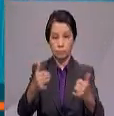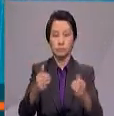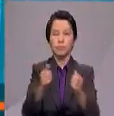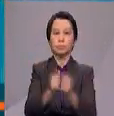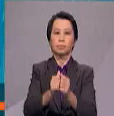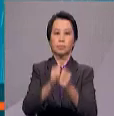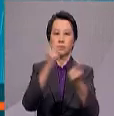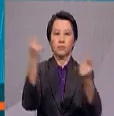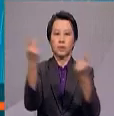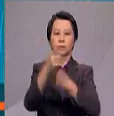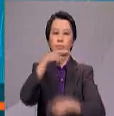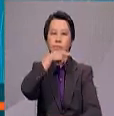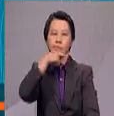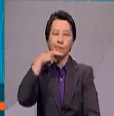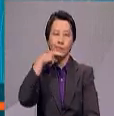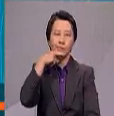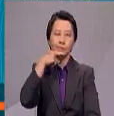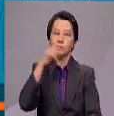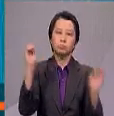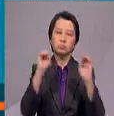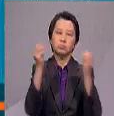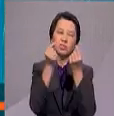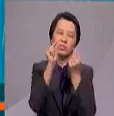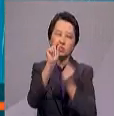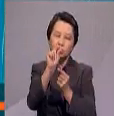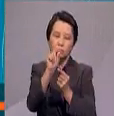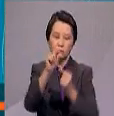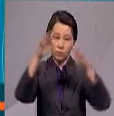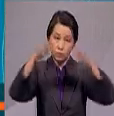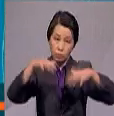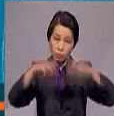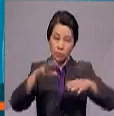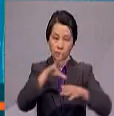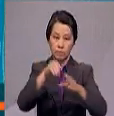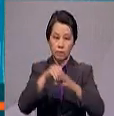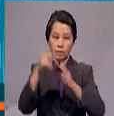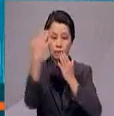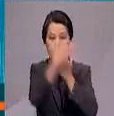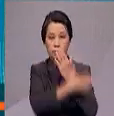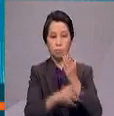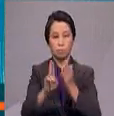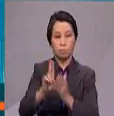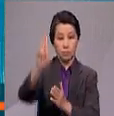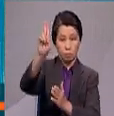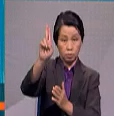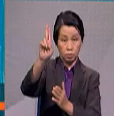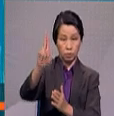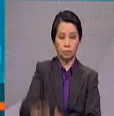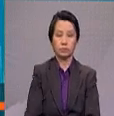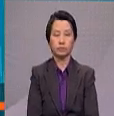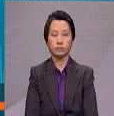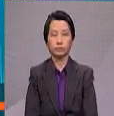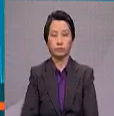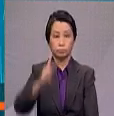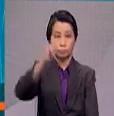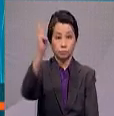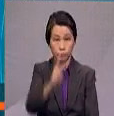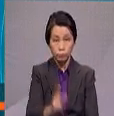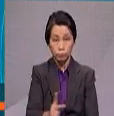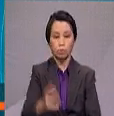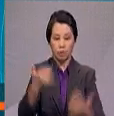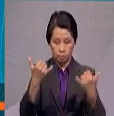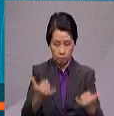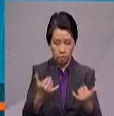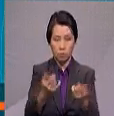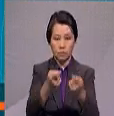dengan keadaan yang kering dan juga kurang hujan, terutamanya membabitkan negeri-negeri di sekitar utara Semenanjung. Ribut petir pula kini sedang